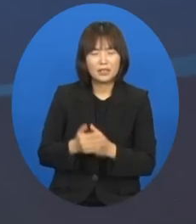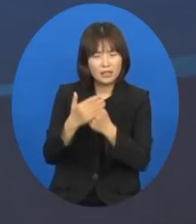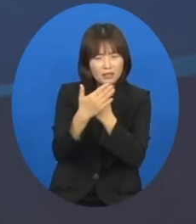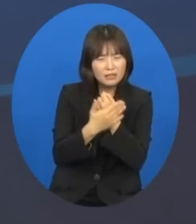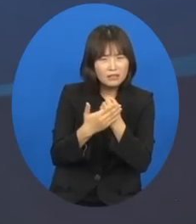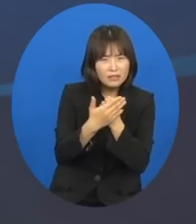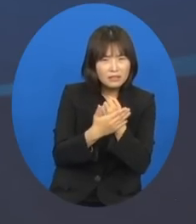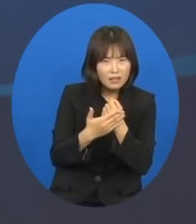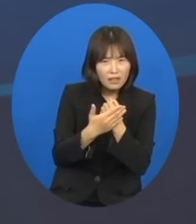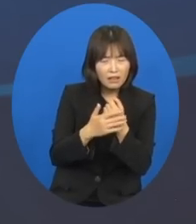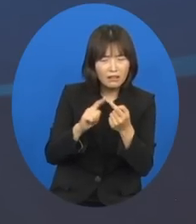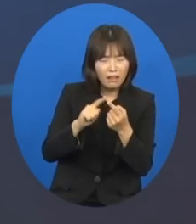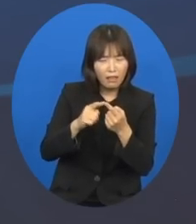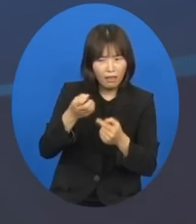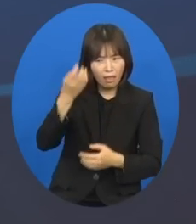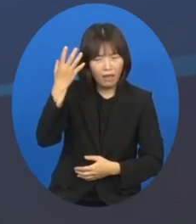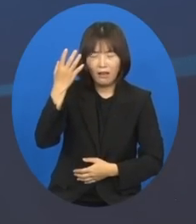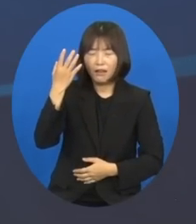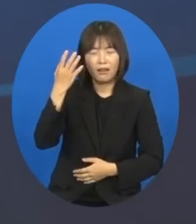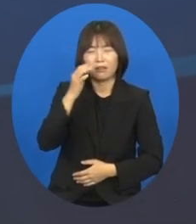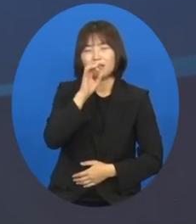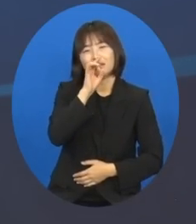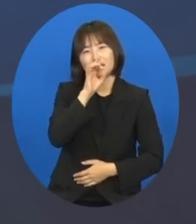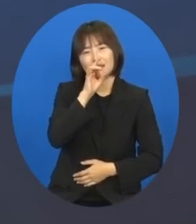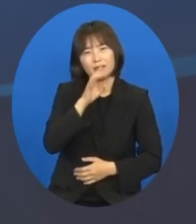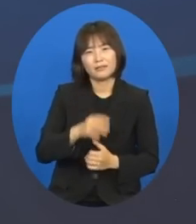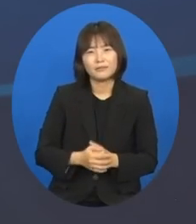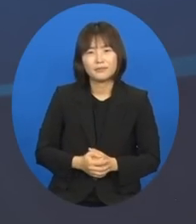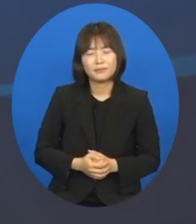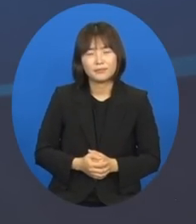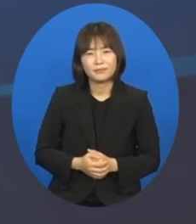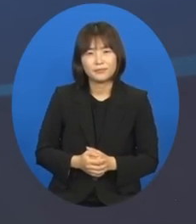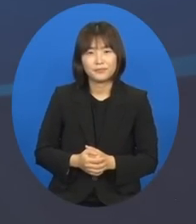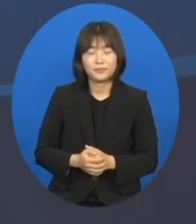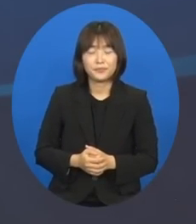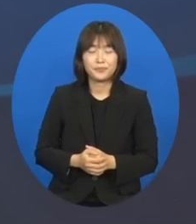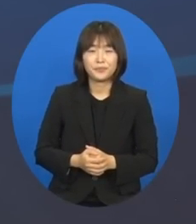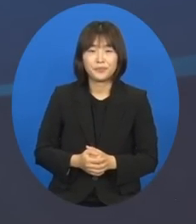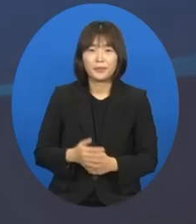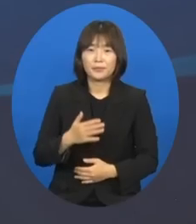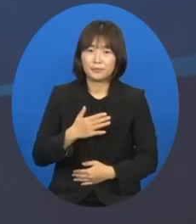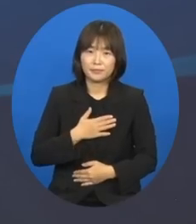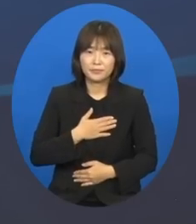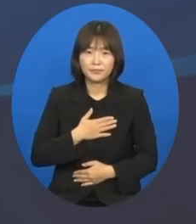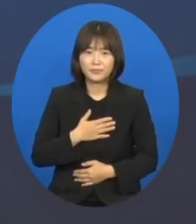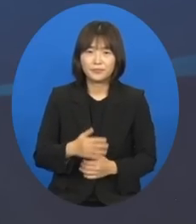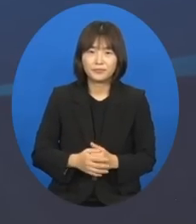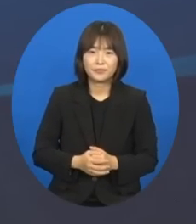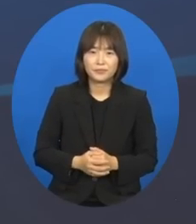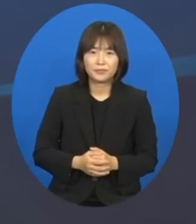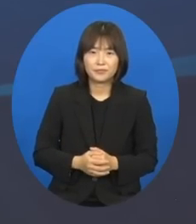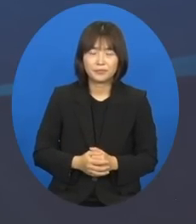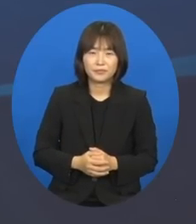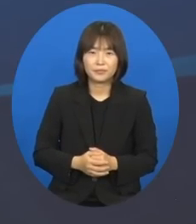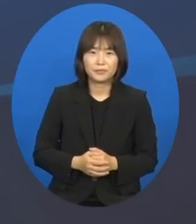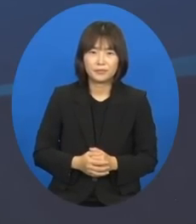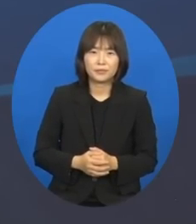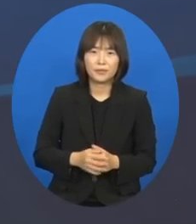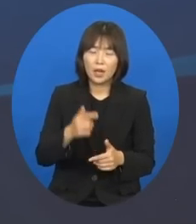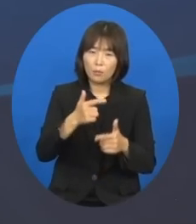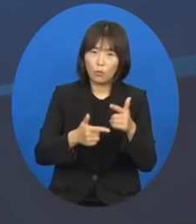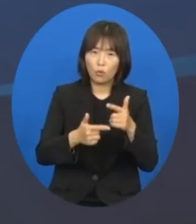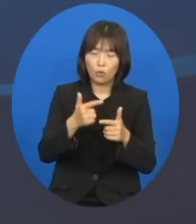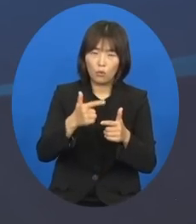우리가 은혜를 잊어버리고 산단 말입니까 제가 한번 저 목포 증도라고